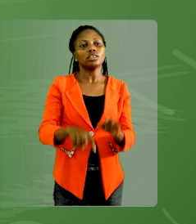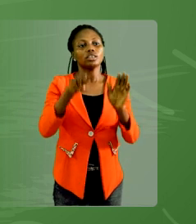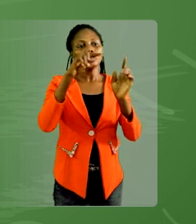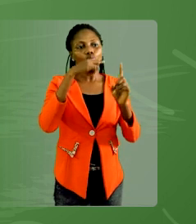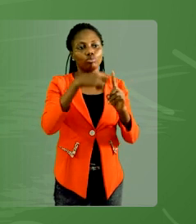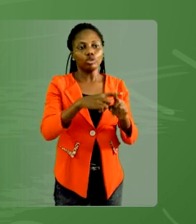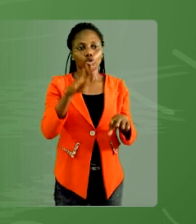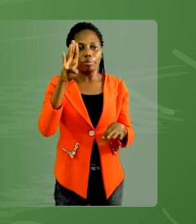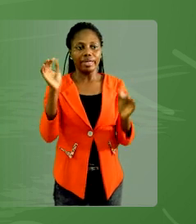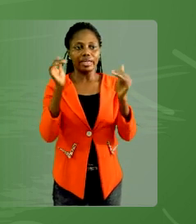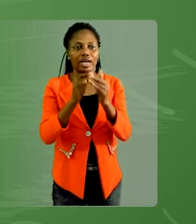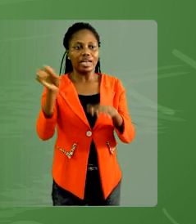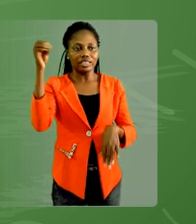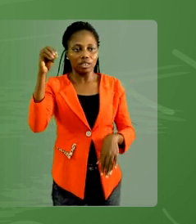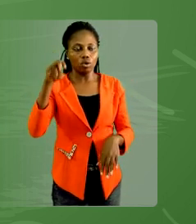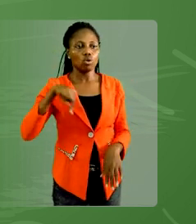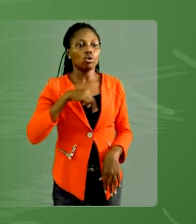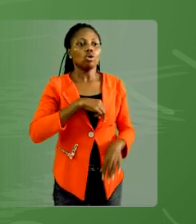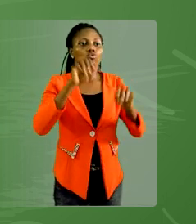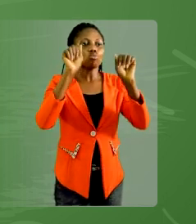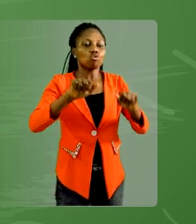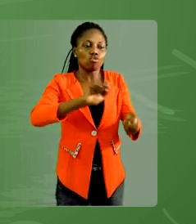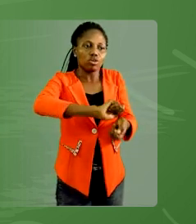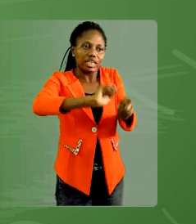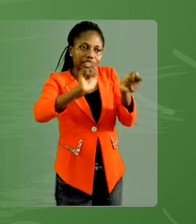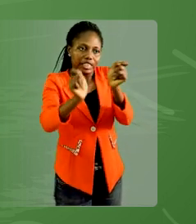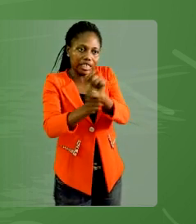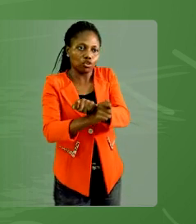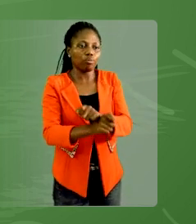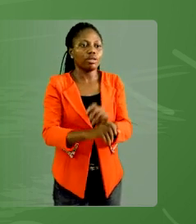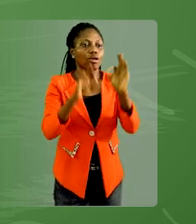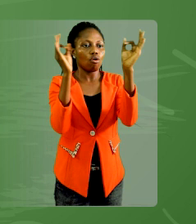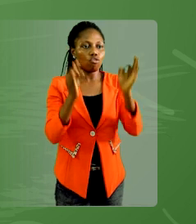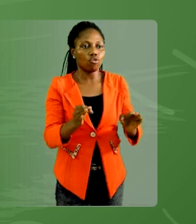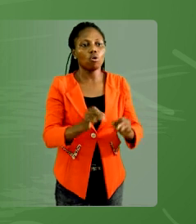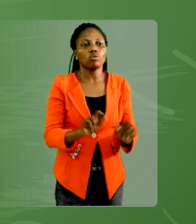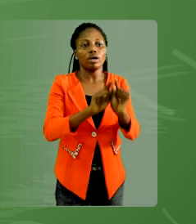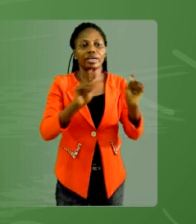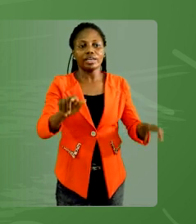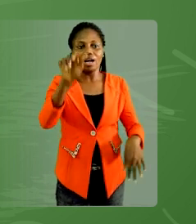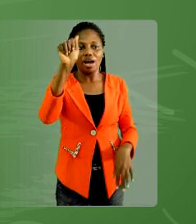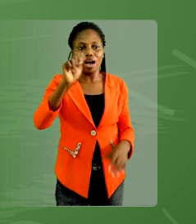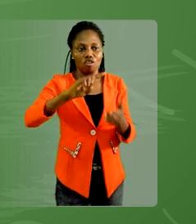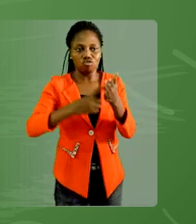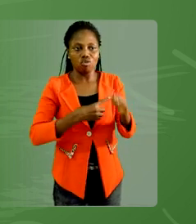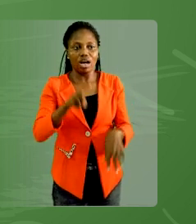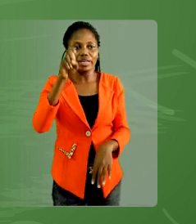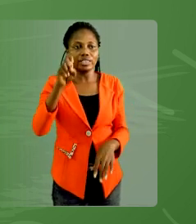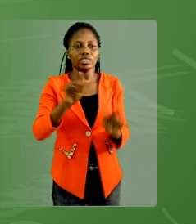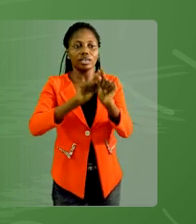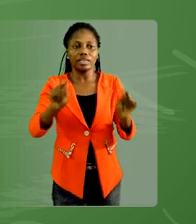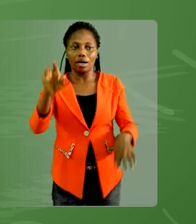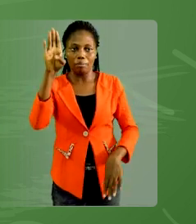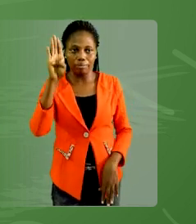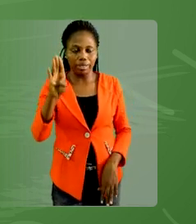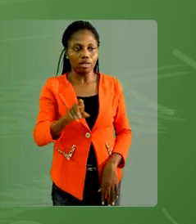équation pour se ramener à une équation de la forme y égale à grand A fois x plus grand B. Donc, on va appliquer